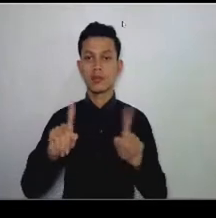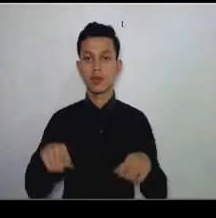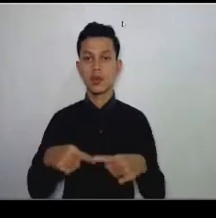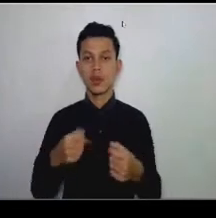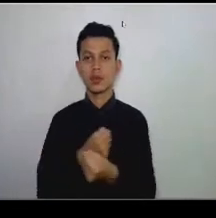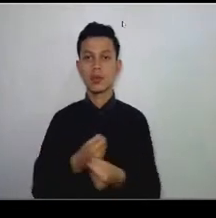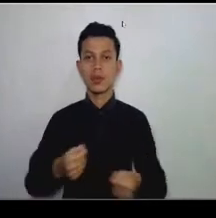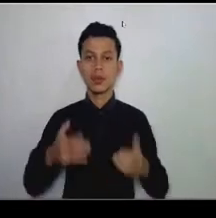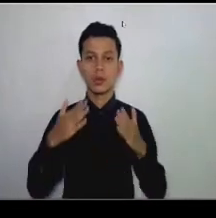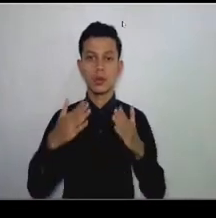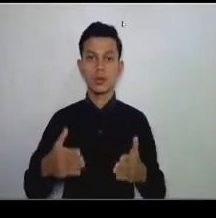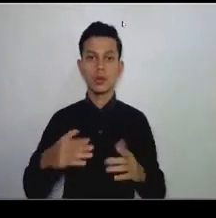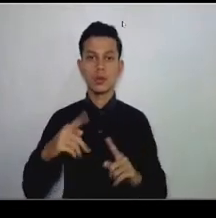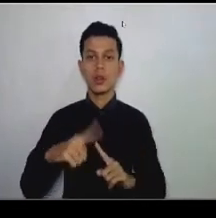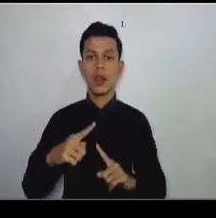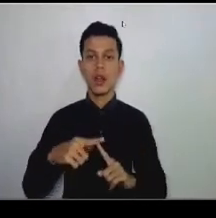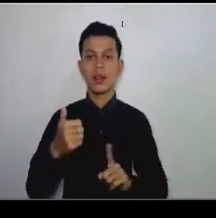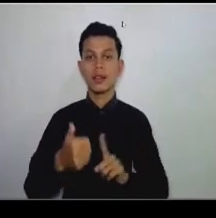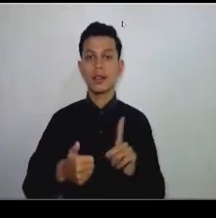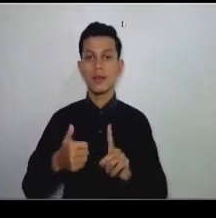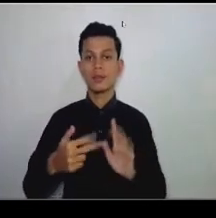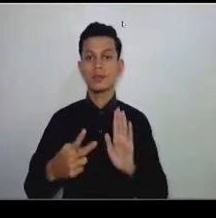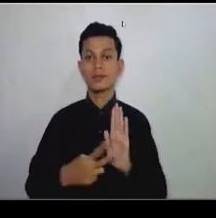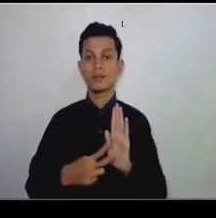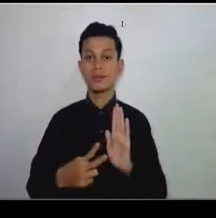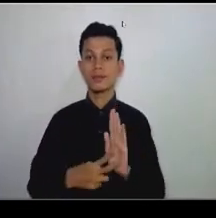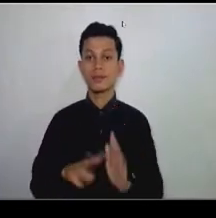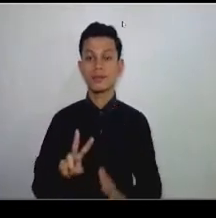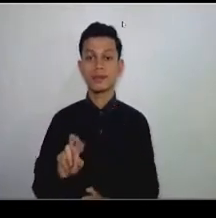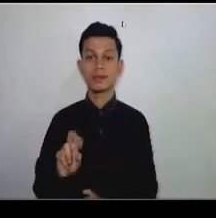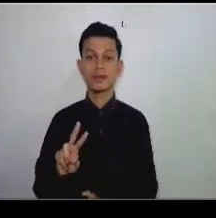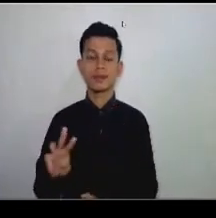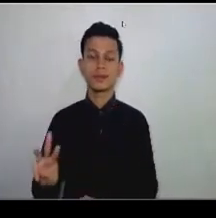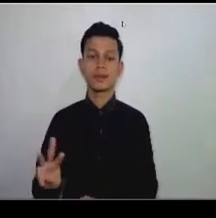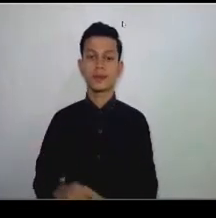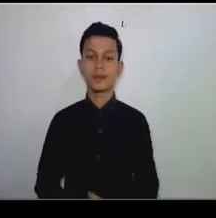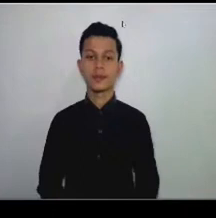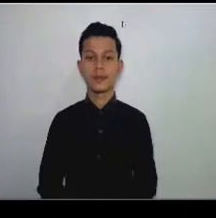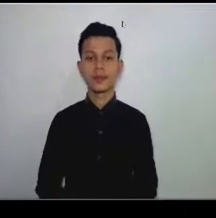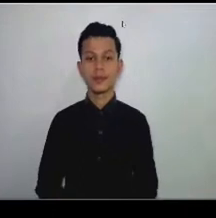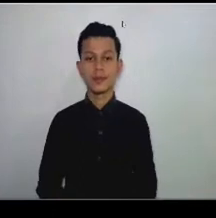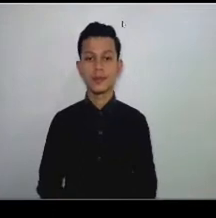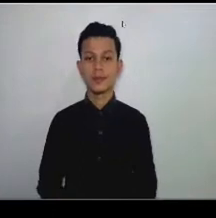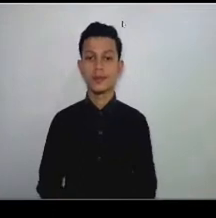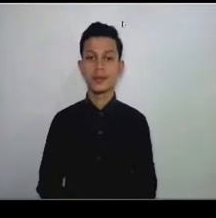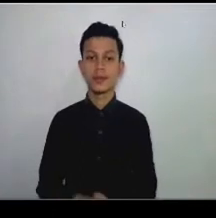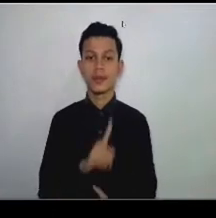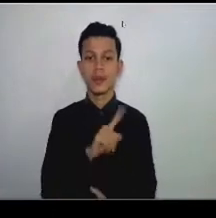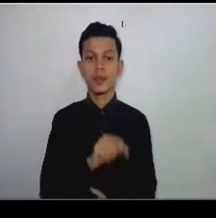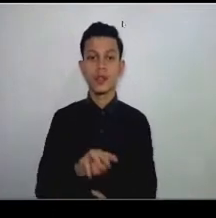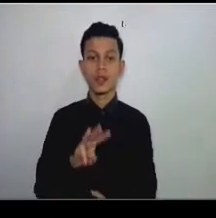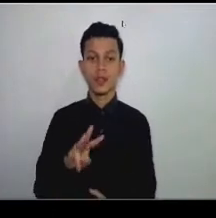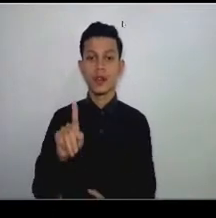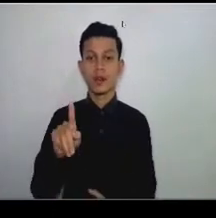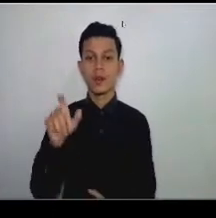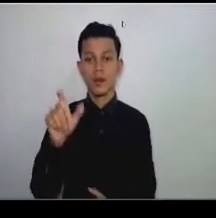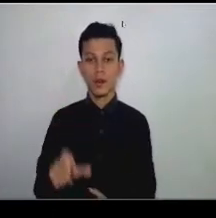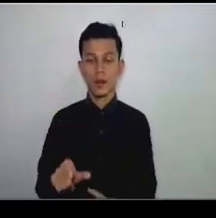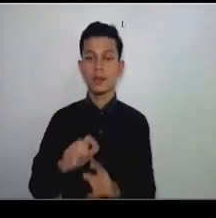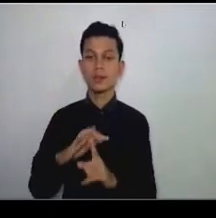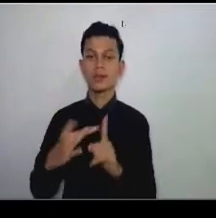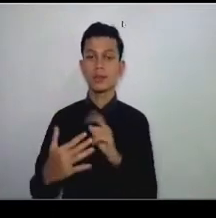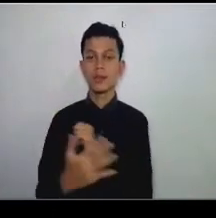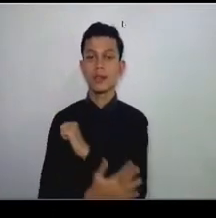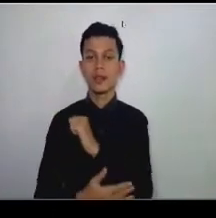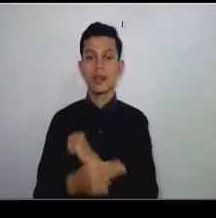khusus bertanggal 16 November 2023 1.3 perorangan warga negara